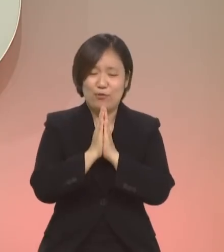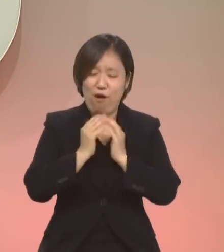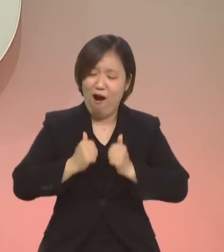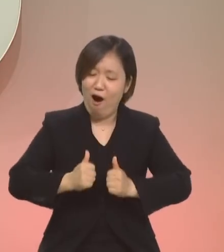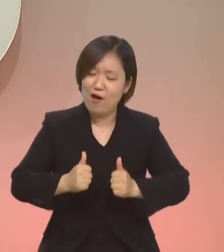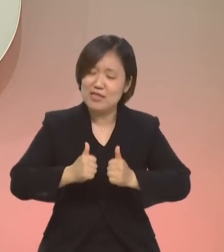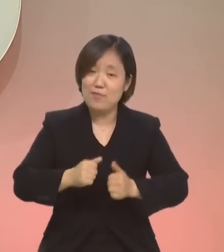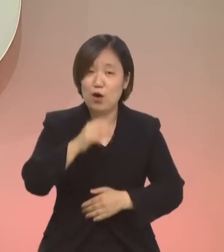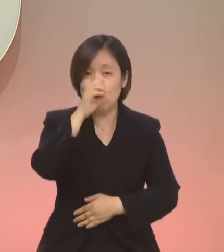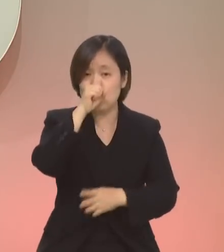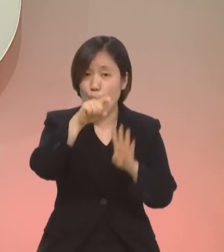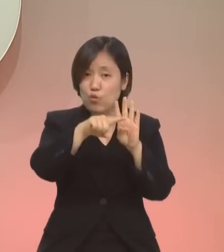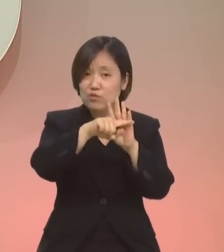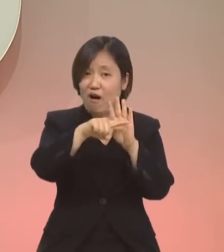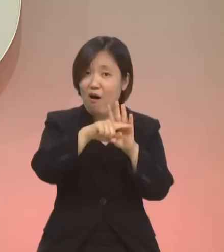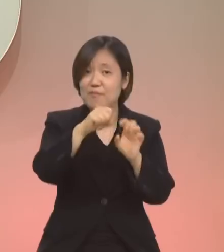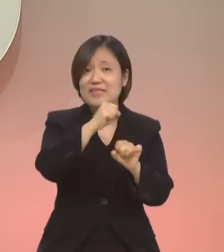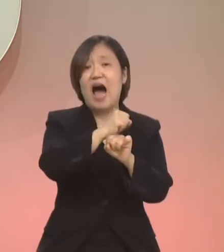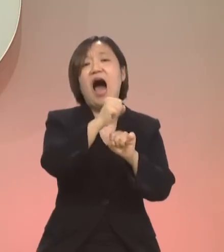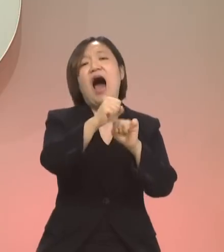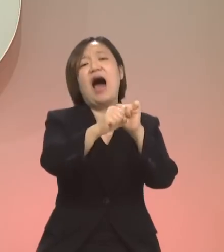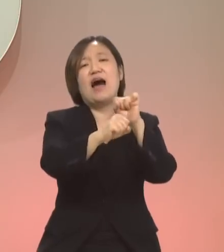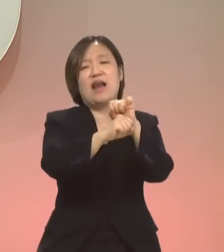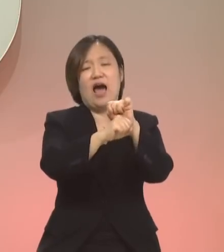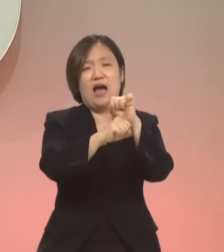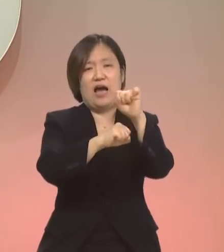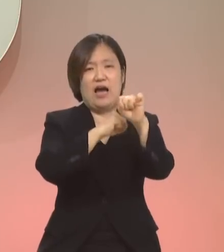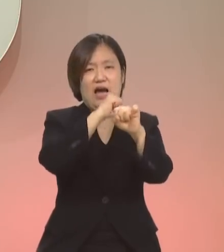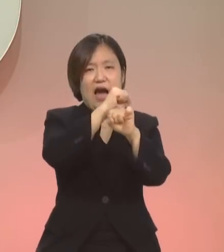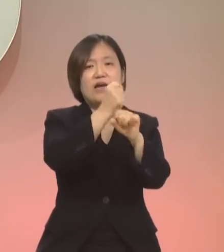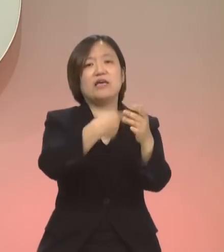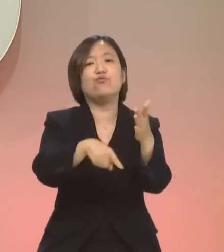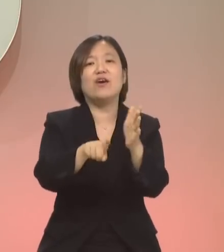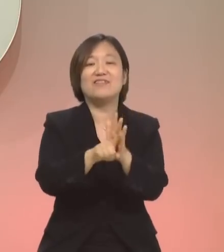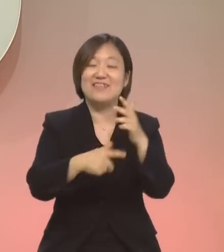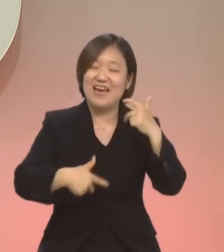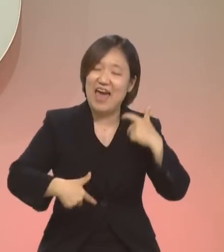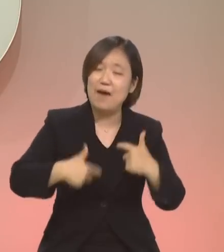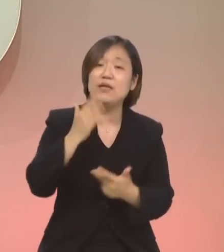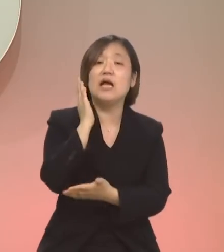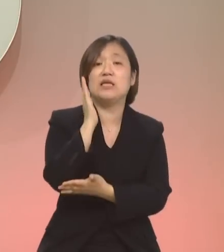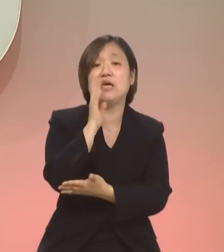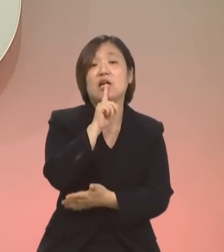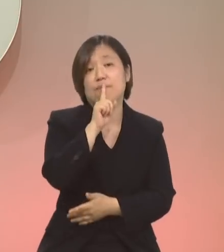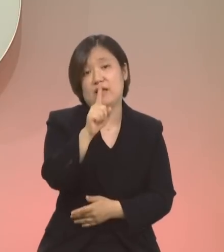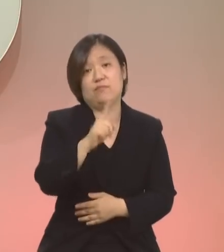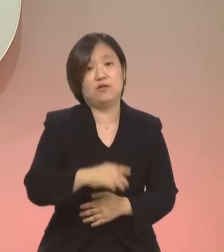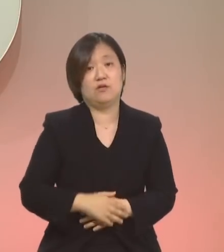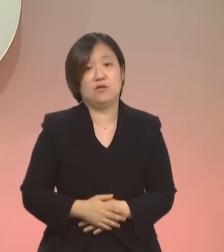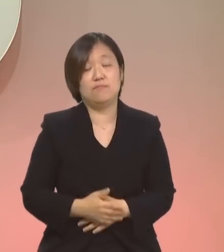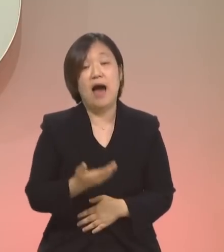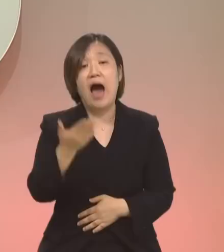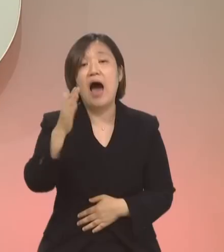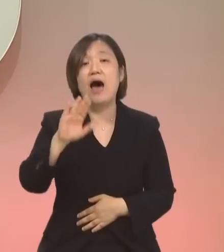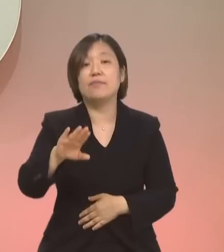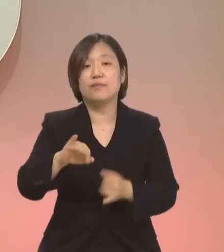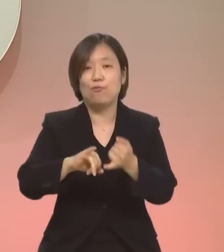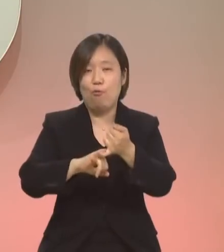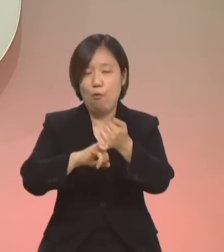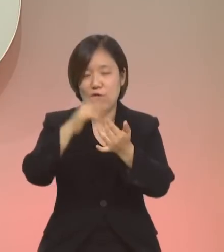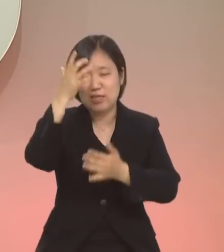많이 지으시라는 뜻에서 이렇게 재미난 이야기를 들려 드린 거고 꼭 명심할게 있습니다 제가 늘